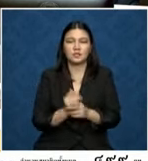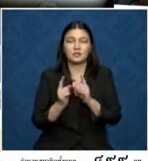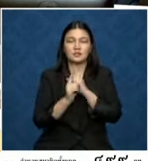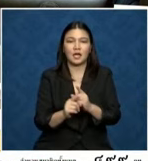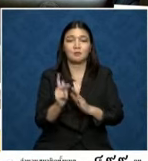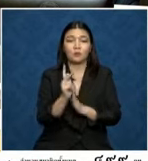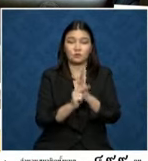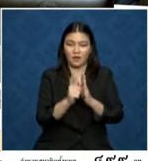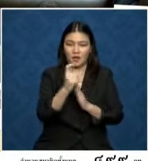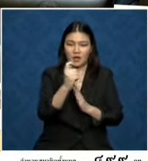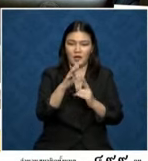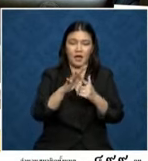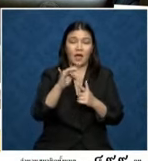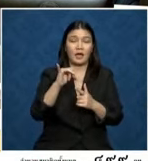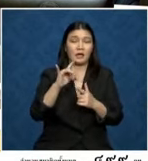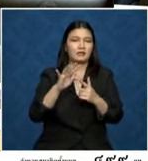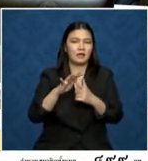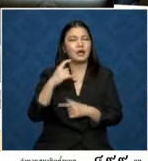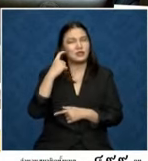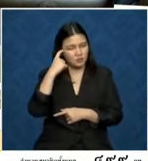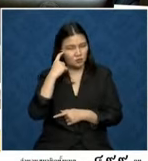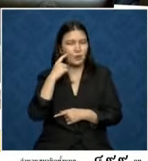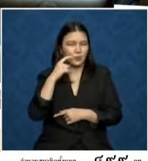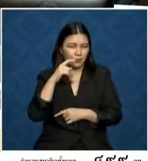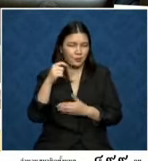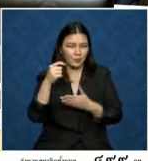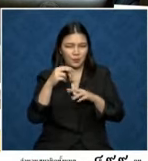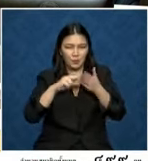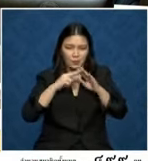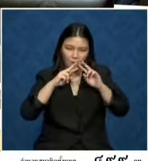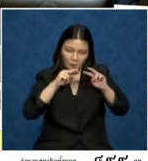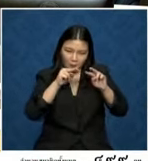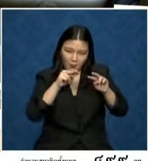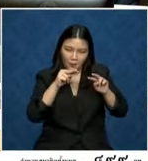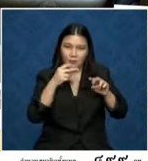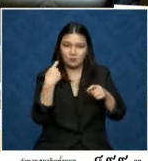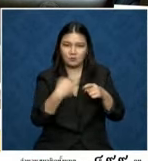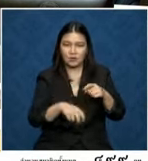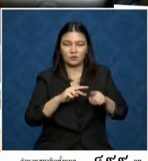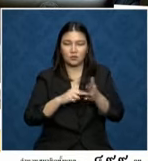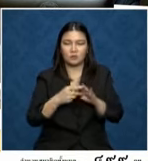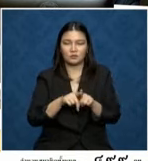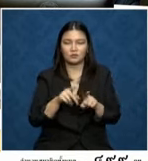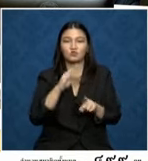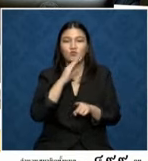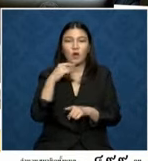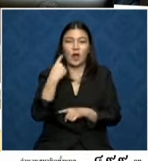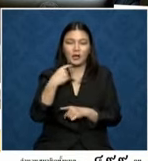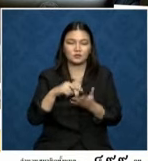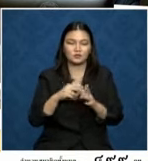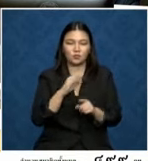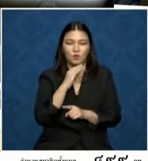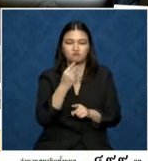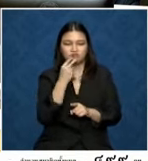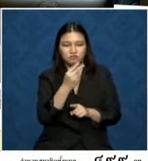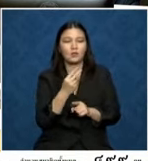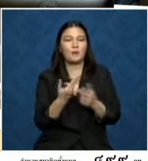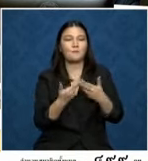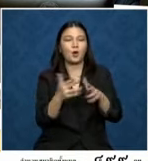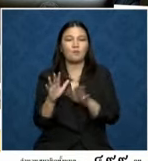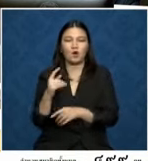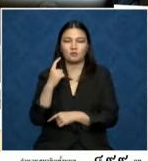ถือเป็นเรื่องยากในการที่จะพิสูจน์ความผิดและอาจส่งผลให้ผู้ที่มีเจตนาทุจริตในการออกเช็คหลุดพ้นจากความผิดไปได้